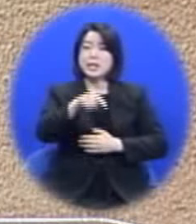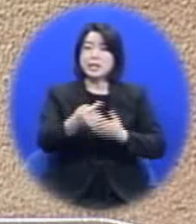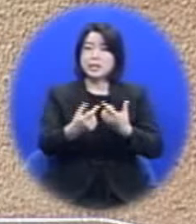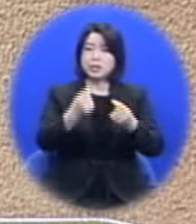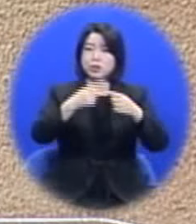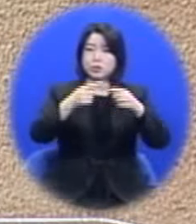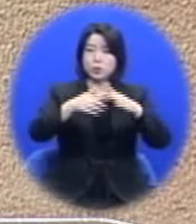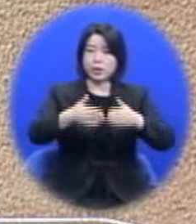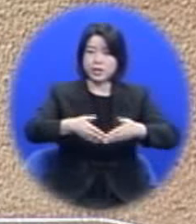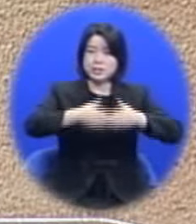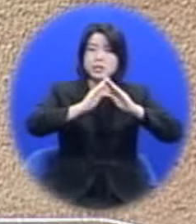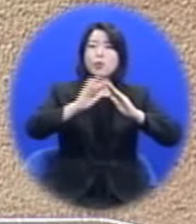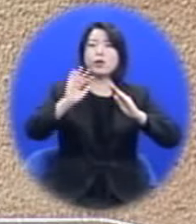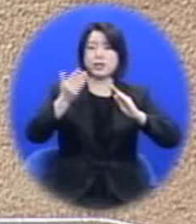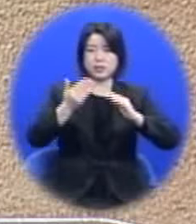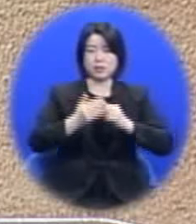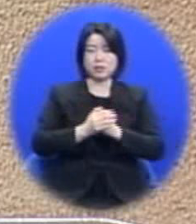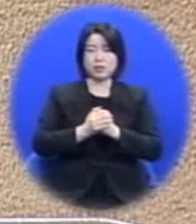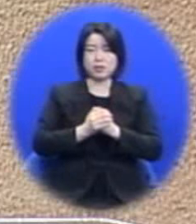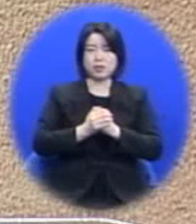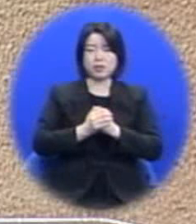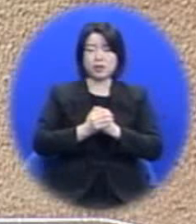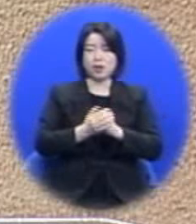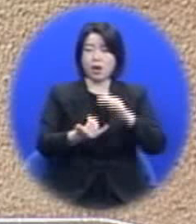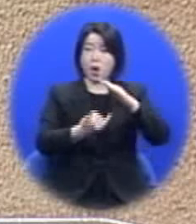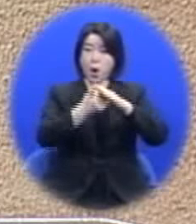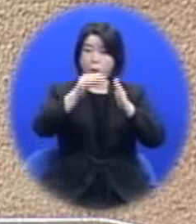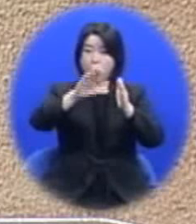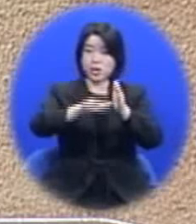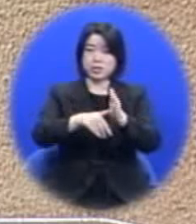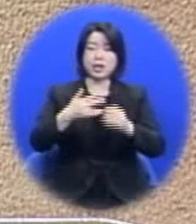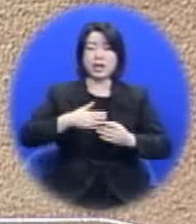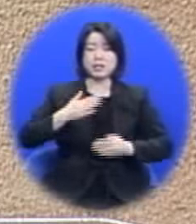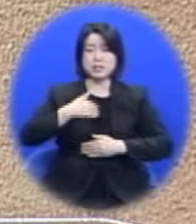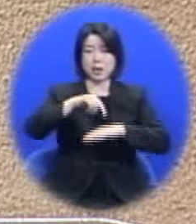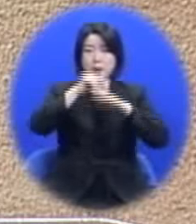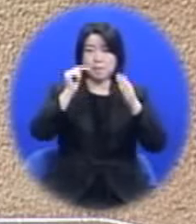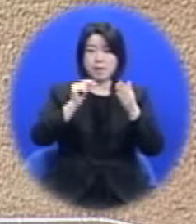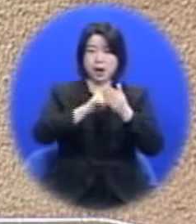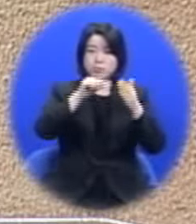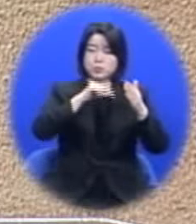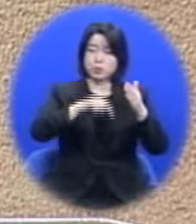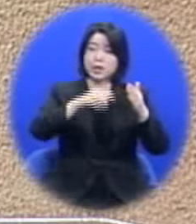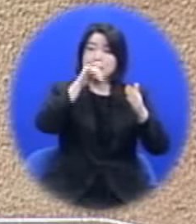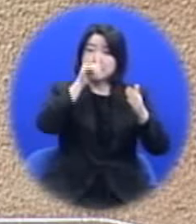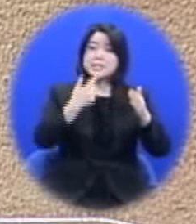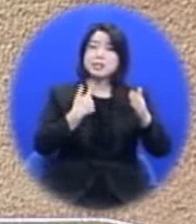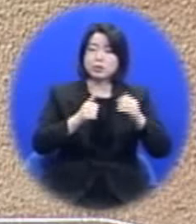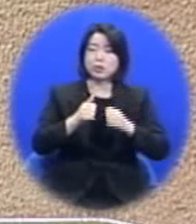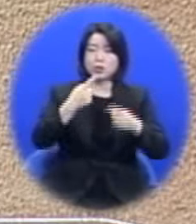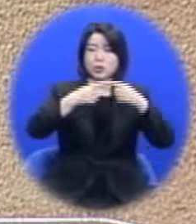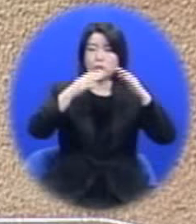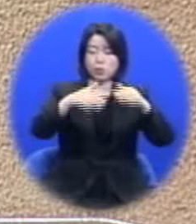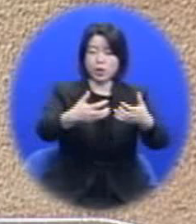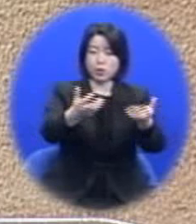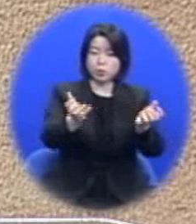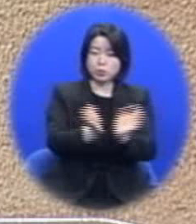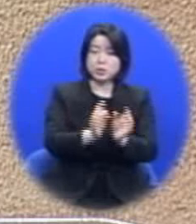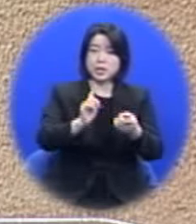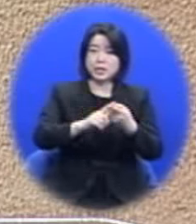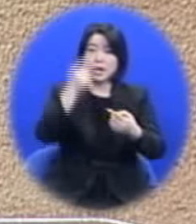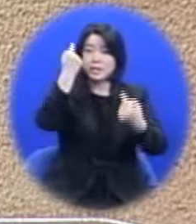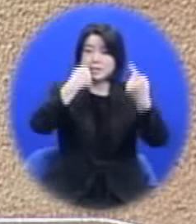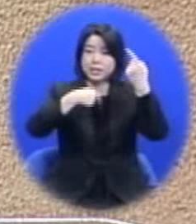교회를 세워야지. 그 어린 시절에 제 마음속에 있었던이 교회 공동체에 대한